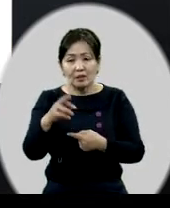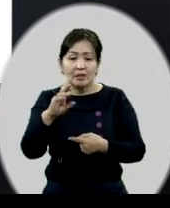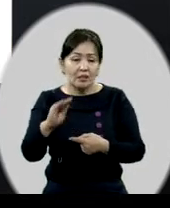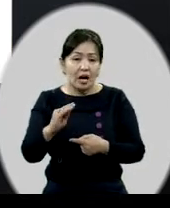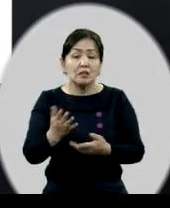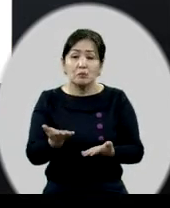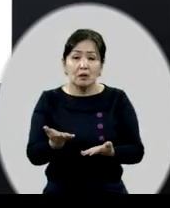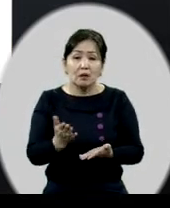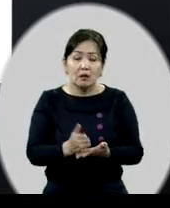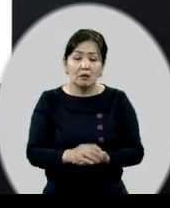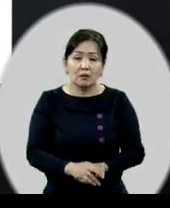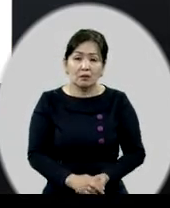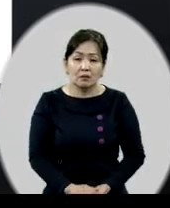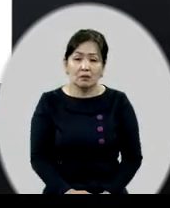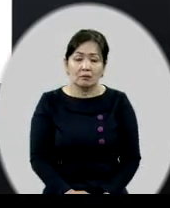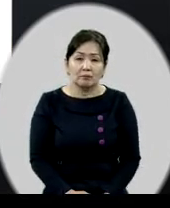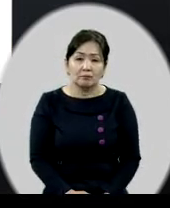яаж байна вэ?